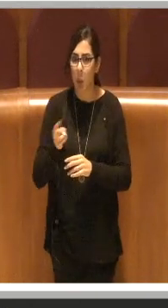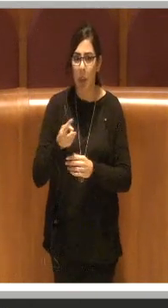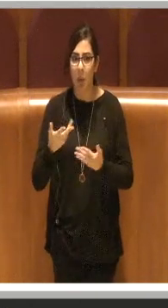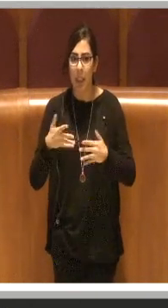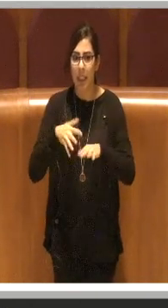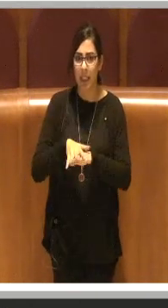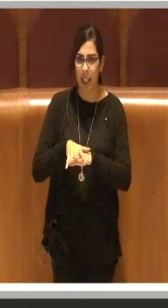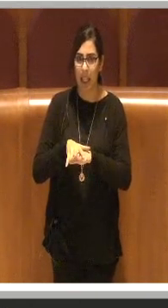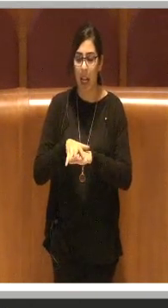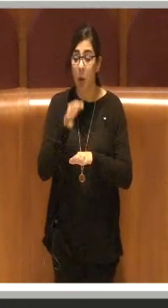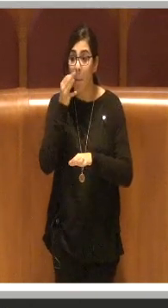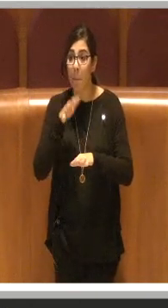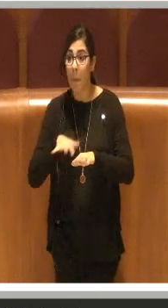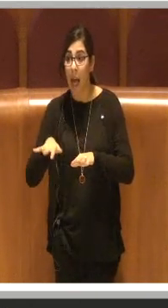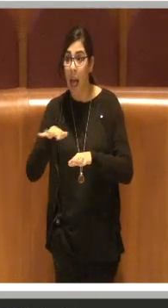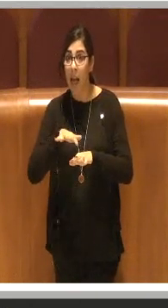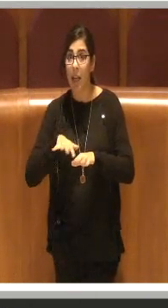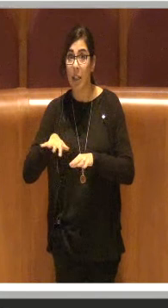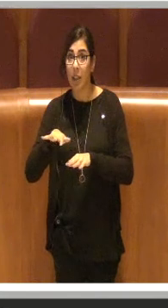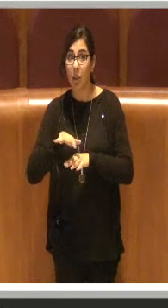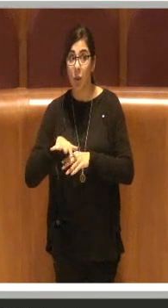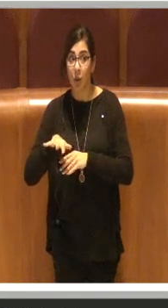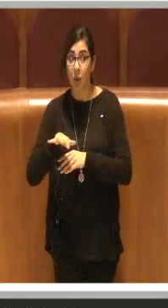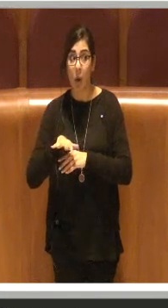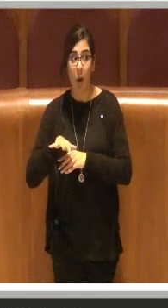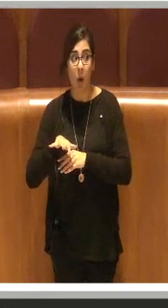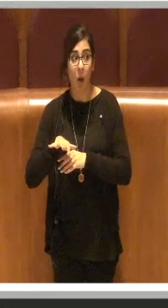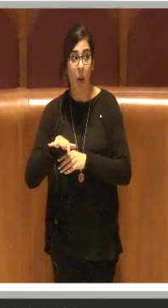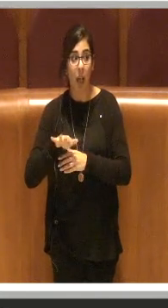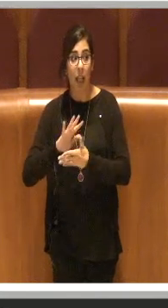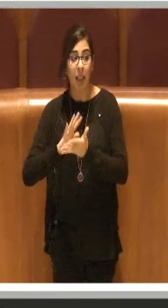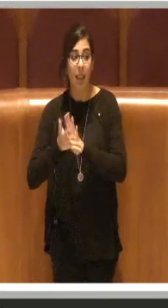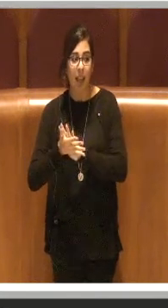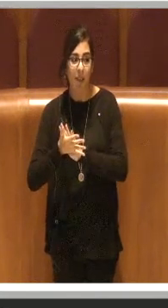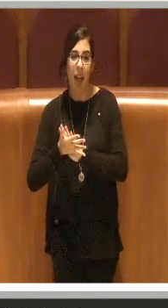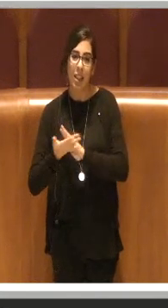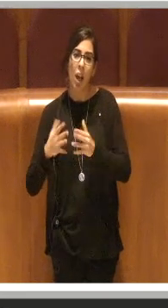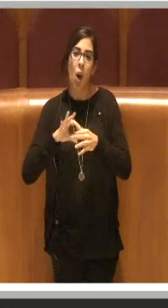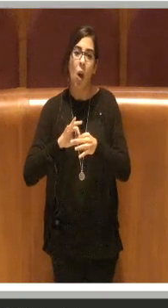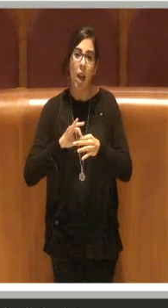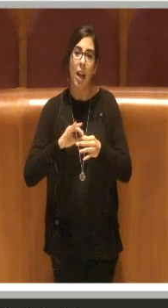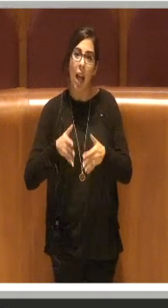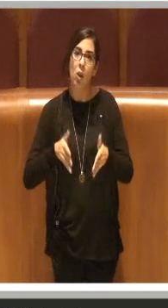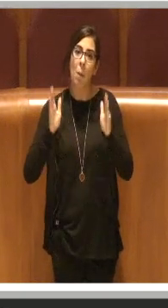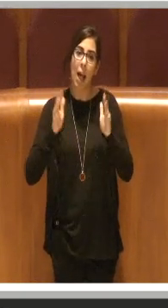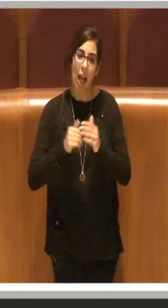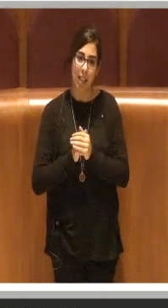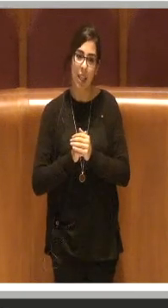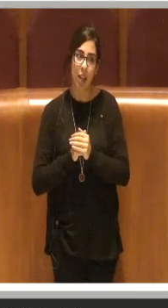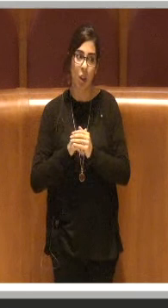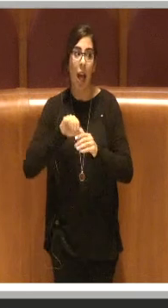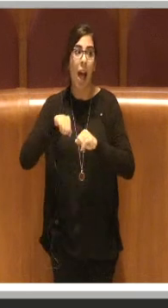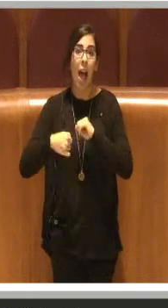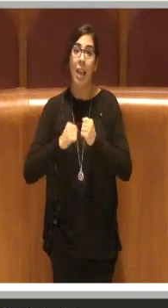parco sostanzialmente sia una ideale prosecuzione del palazzetto e le attività che si fanno